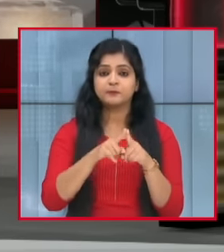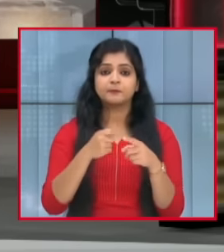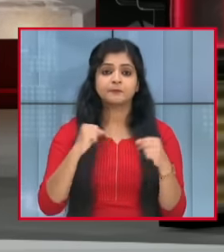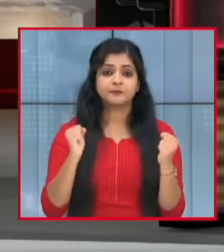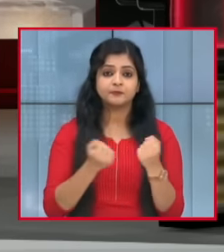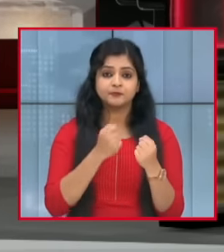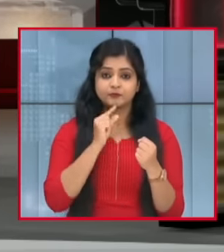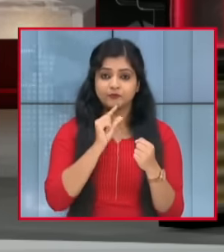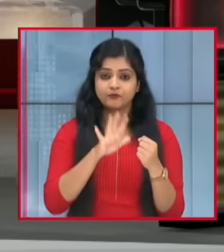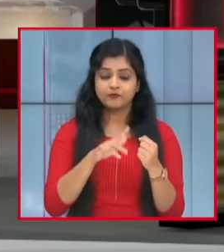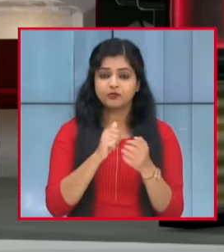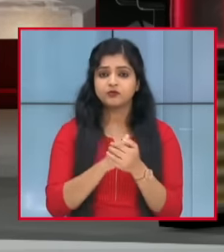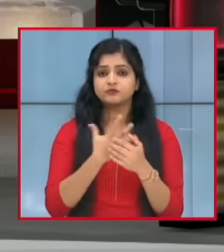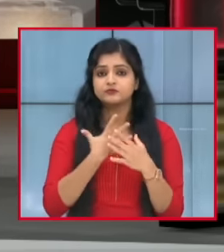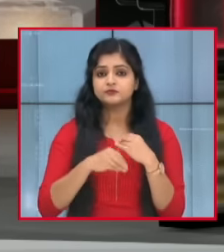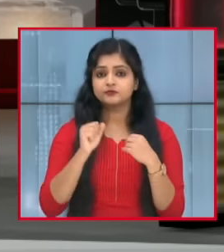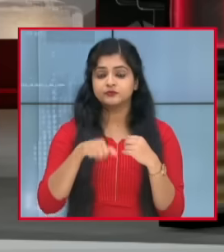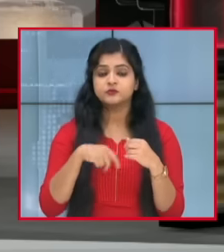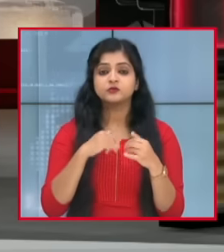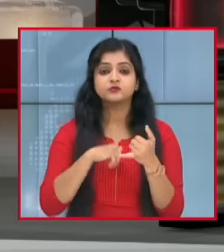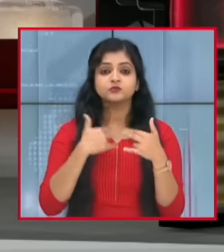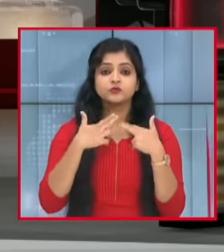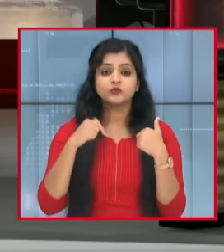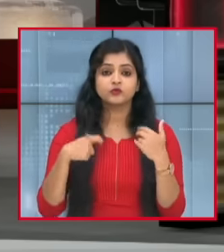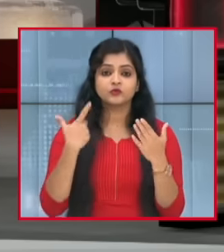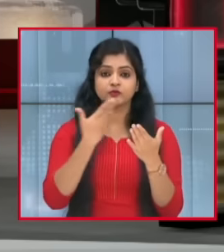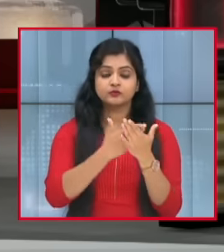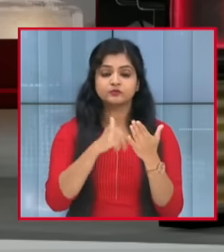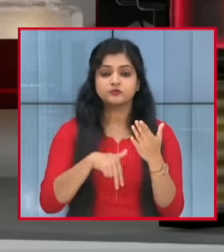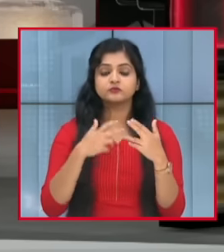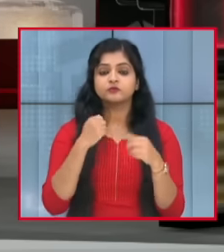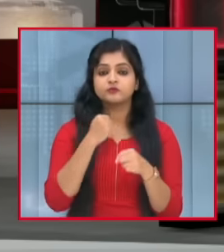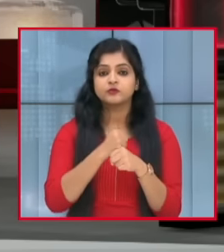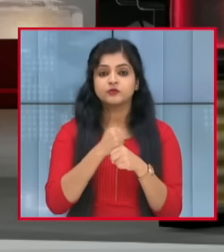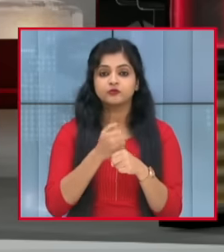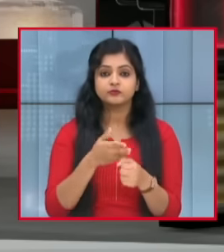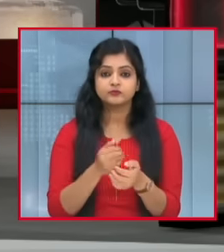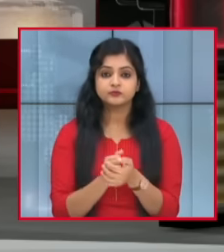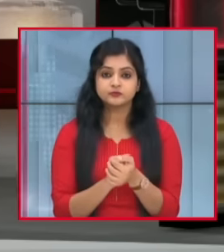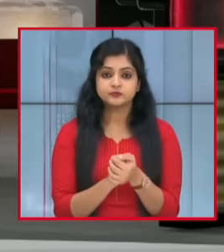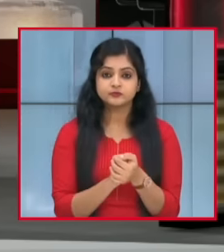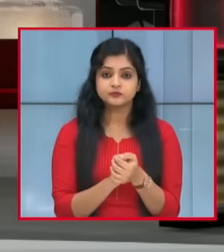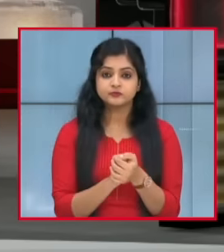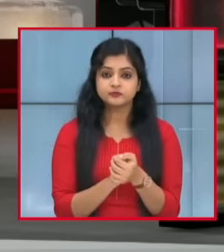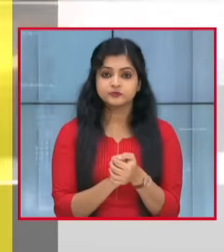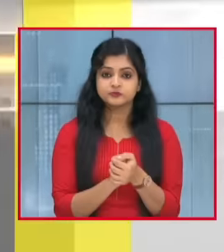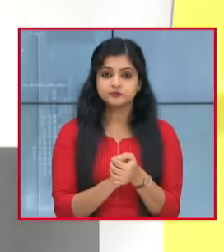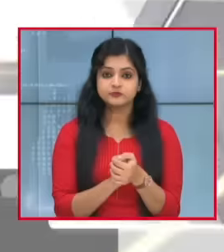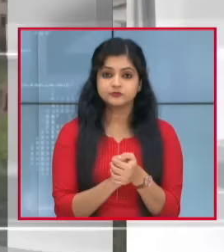ശ്രമം അപലപനീയമാണെന്നും സർക്കാർ സുപ്രീം കോടതിയിൽ സത്യവാങ്മൂലം സമർപ്പിച്ചു.